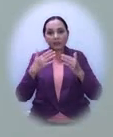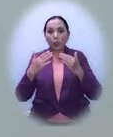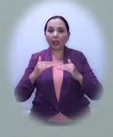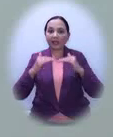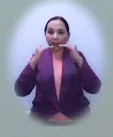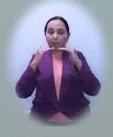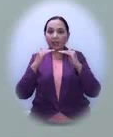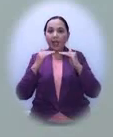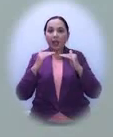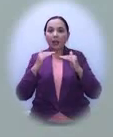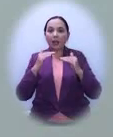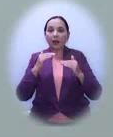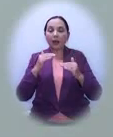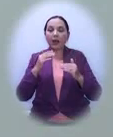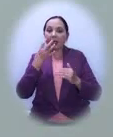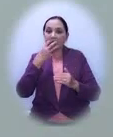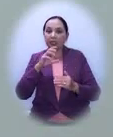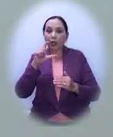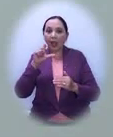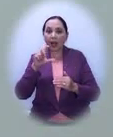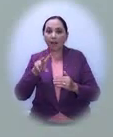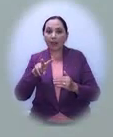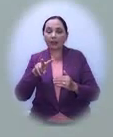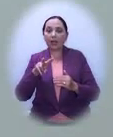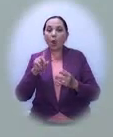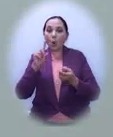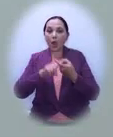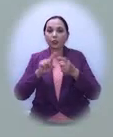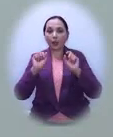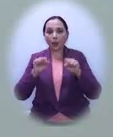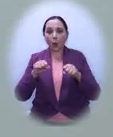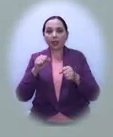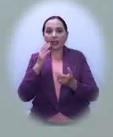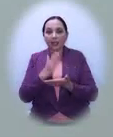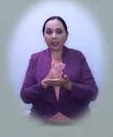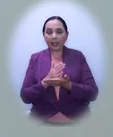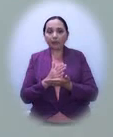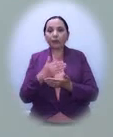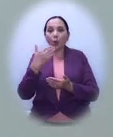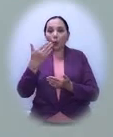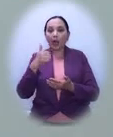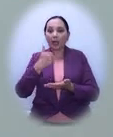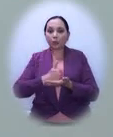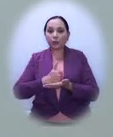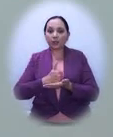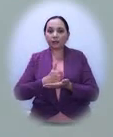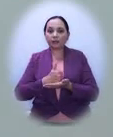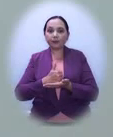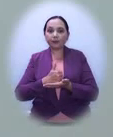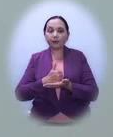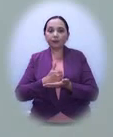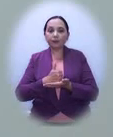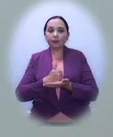tepagi tepadagi qizdirish elementini ulash imkoniyatiga ega. Ular asosan